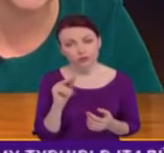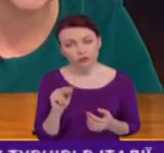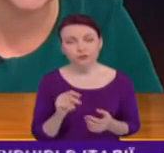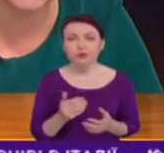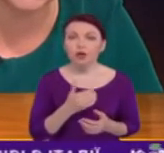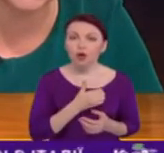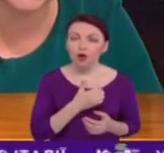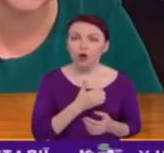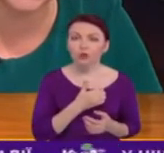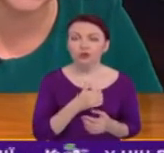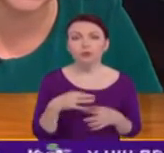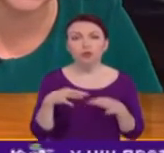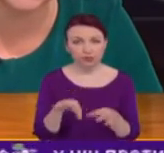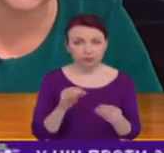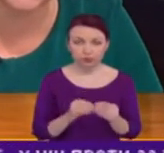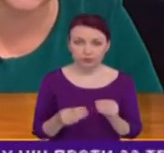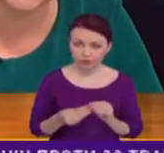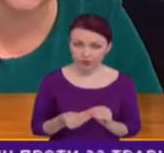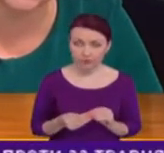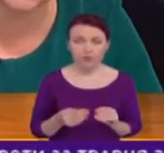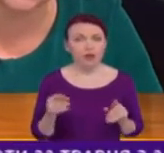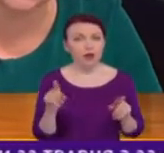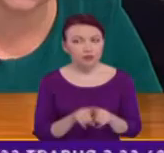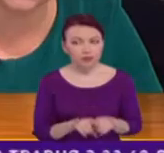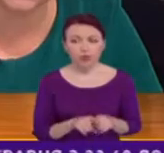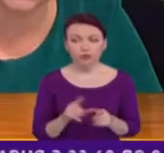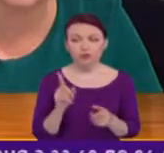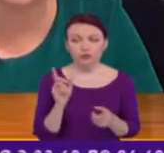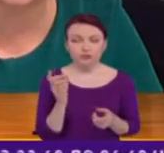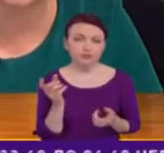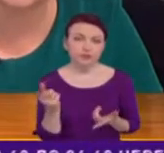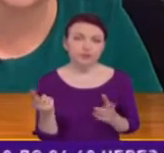Хочу по транспортній проблемі таку зачепити.